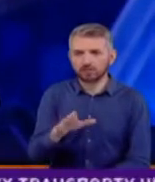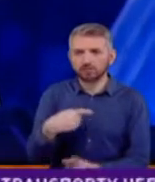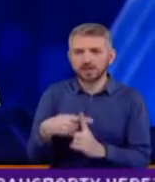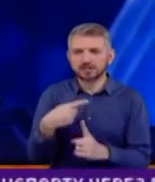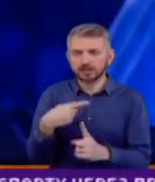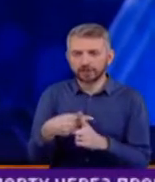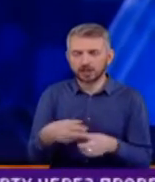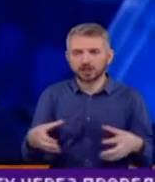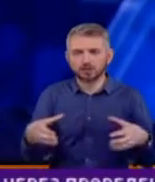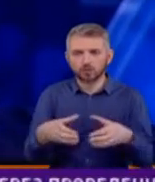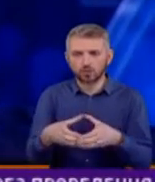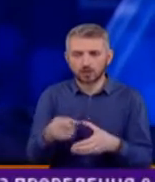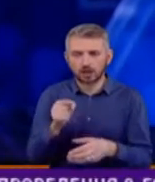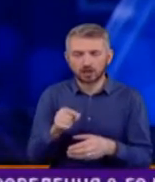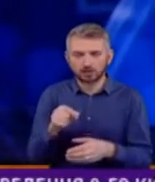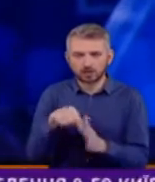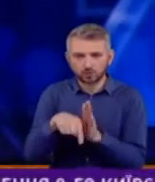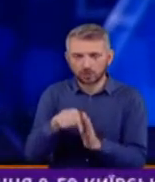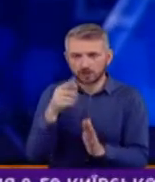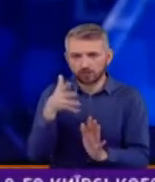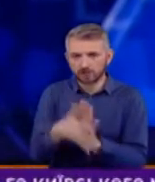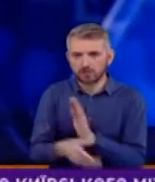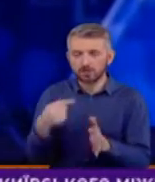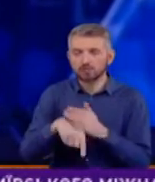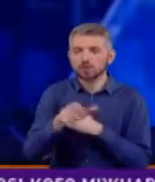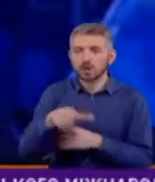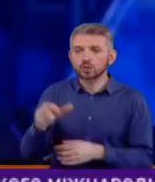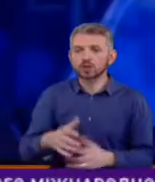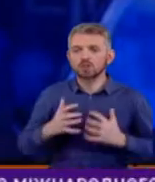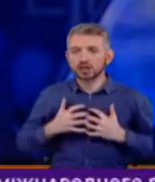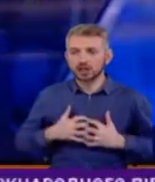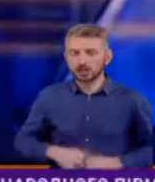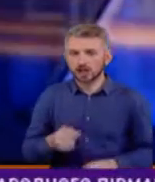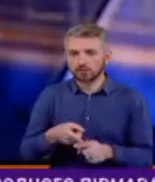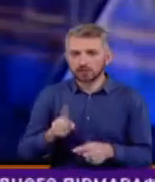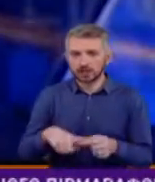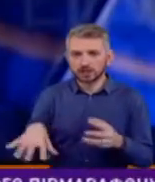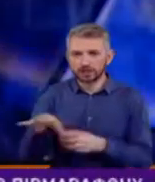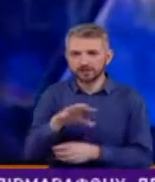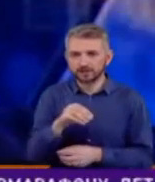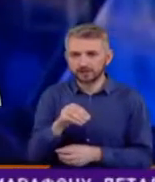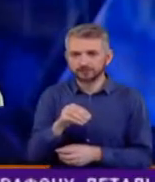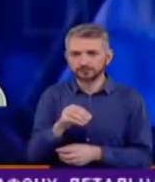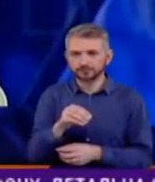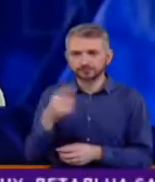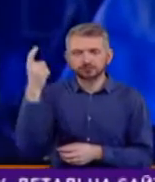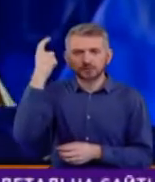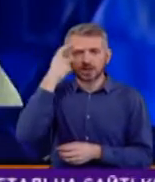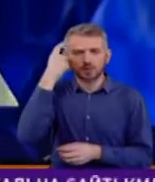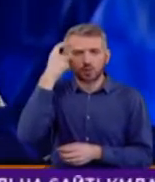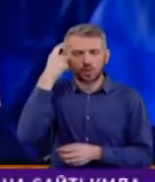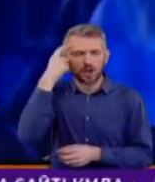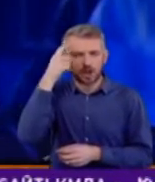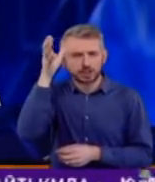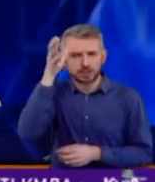позитивной категории этого понимания. Потому что людям надоели вот эти вот все рациональные моменты,